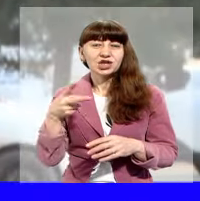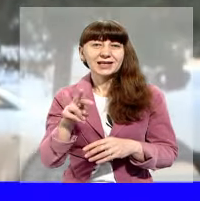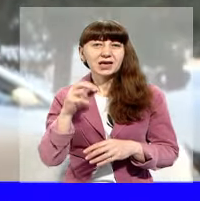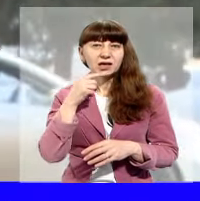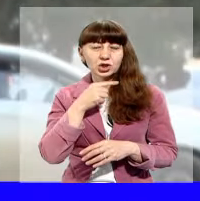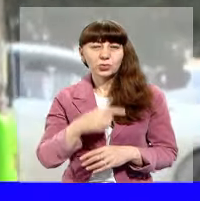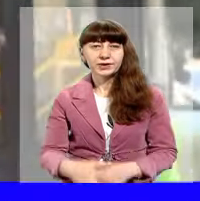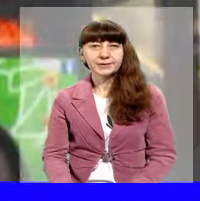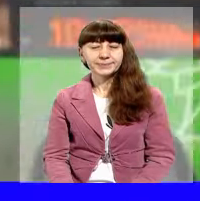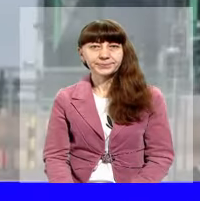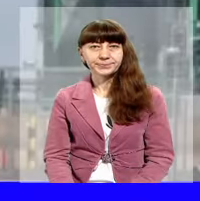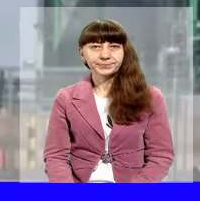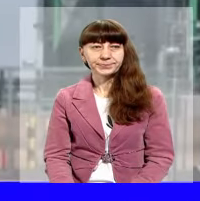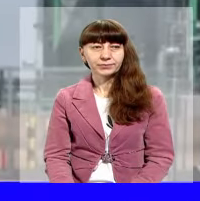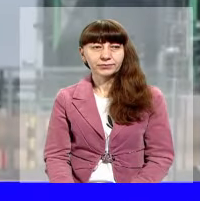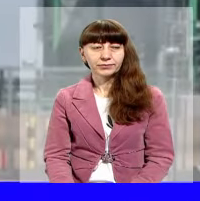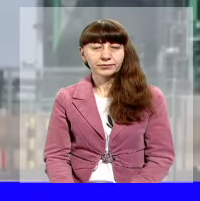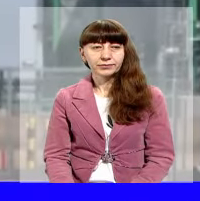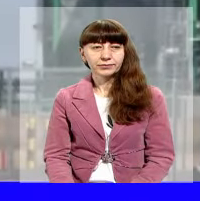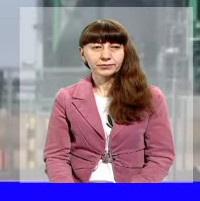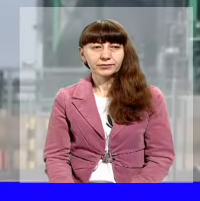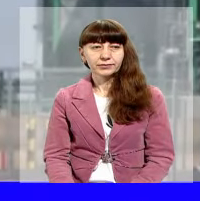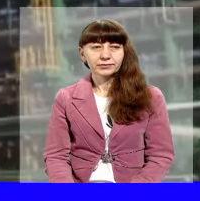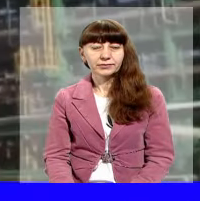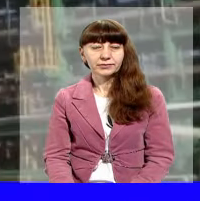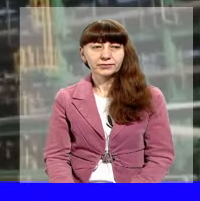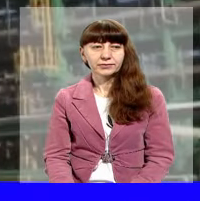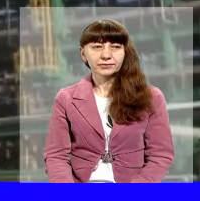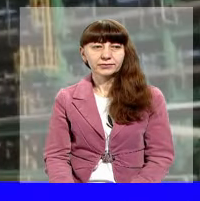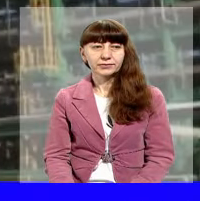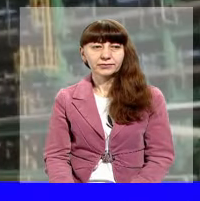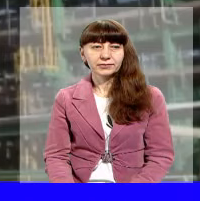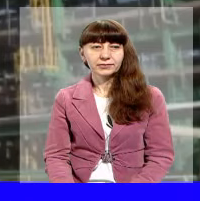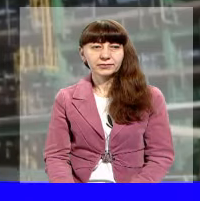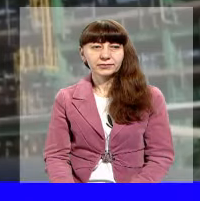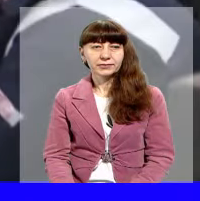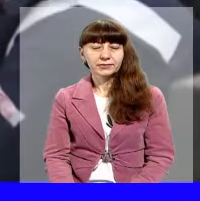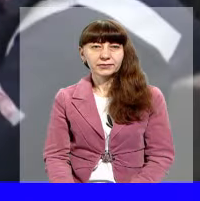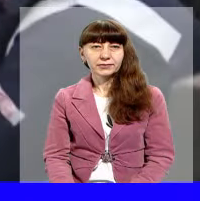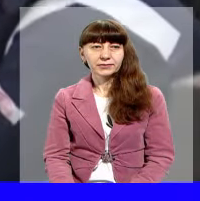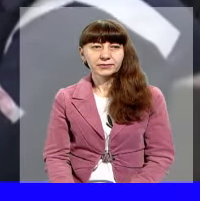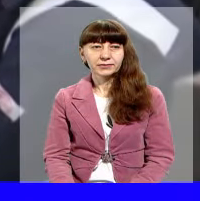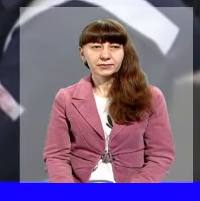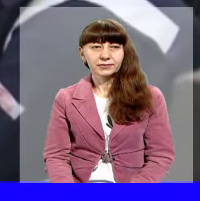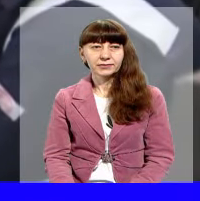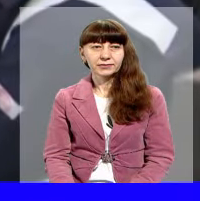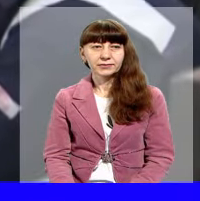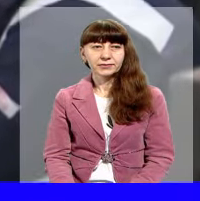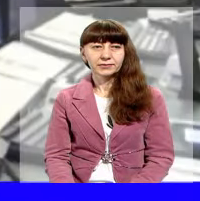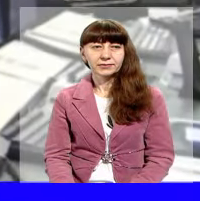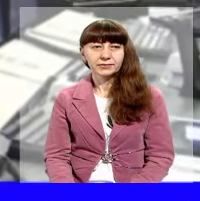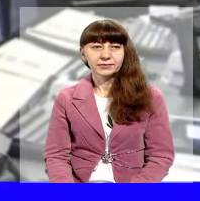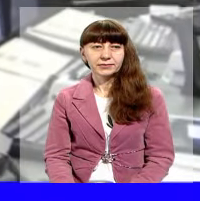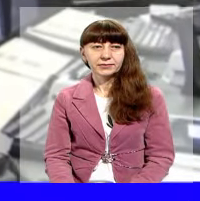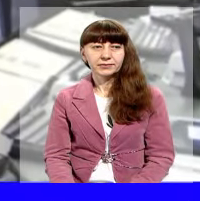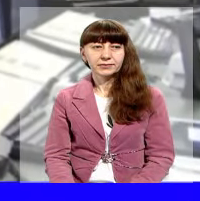де тартымдылығын жоғарылатады. Қазақстан мен Әзербайжанның энергетика саласында да әлеуеті зор. Қазір қазақ мұнайы Еуропаға негізінен Ресейдің